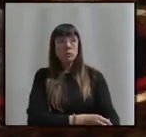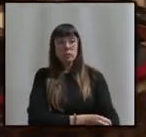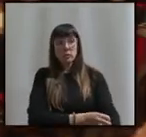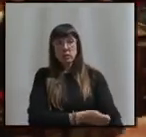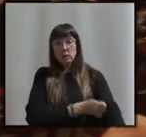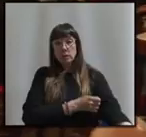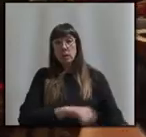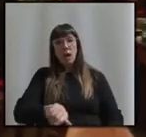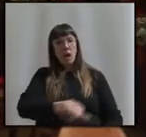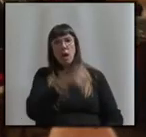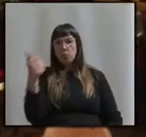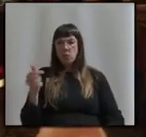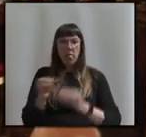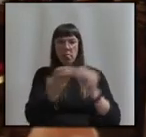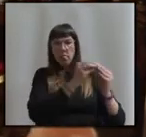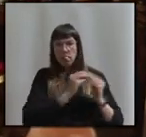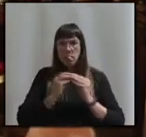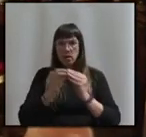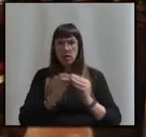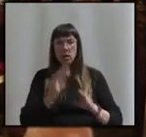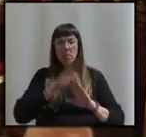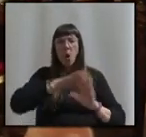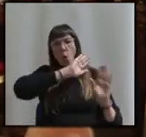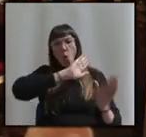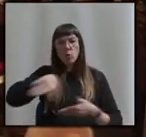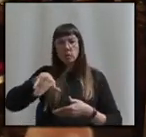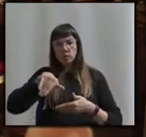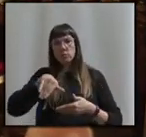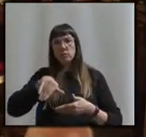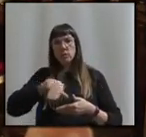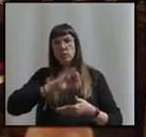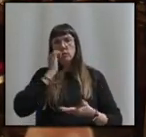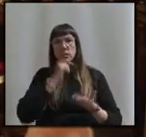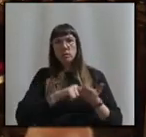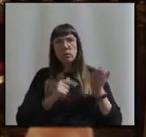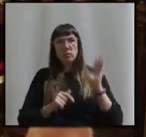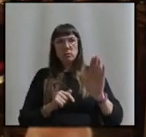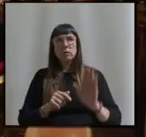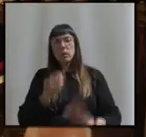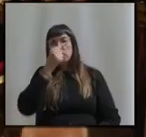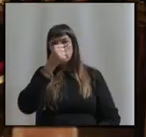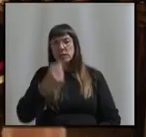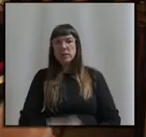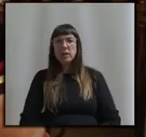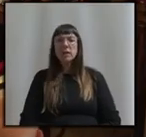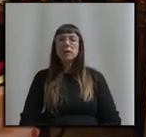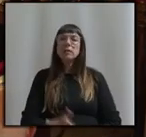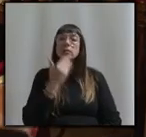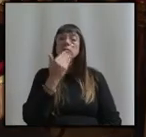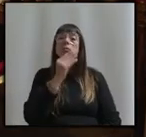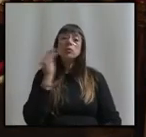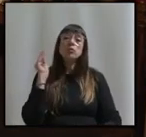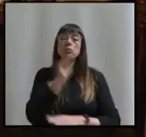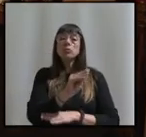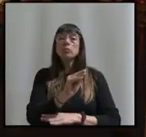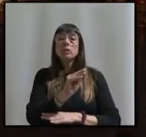Doncs queda aprovada per unanimitat i passem a l'última moció, que és la presentada pel grup municipal del PSC per sol·licitar una subvenció del POS per un